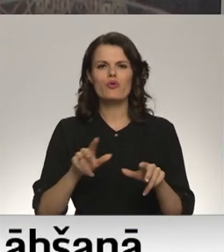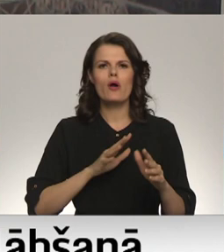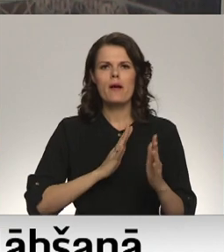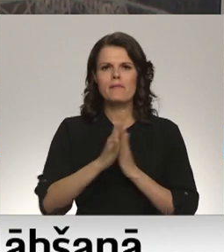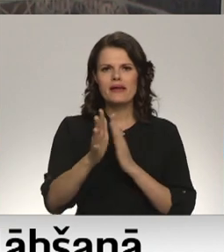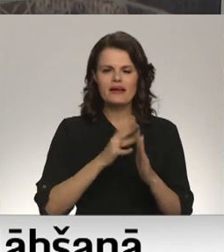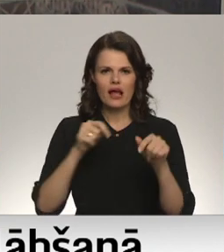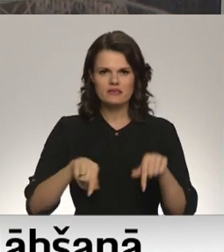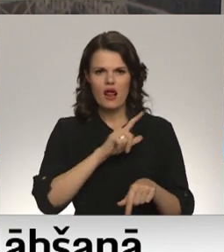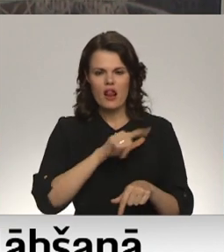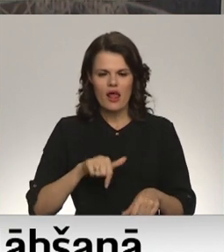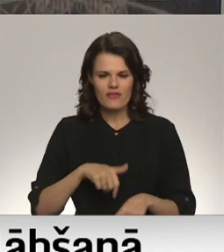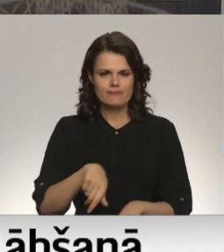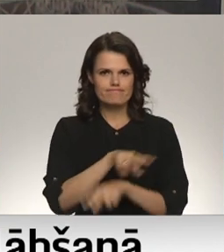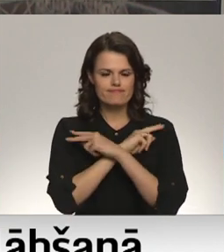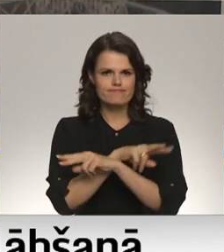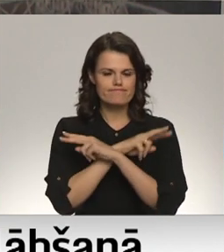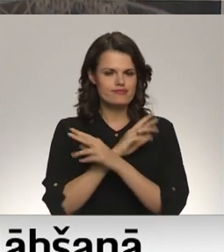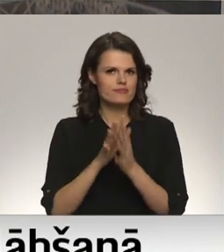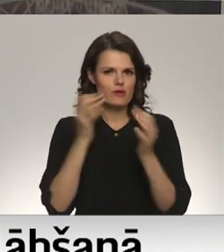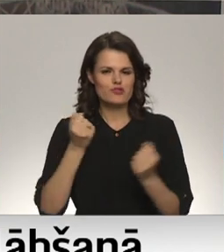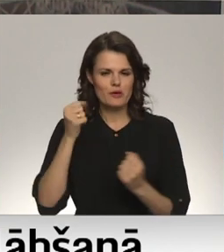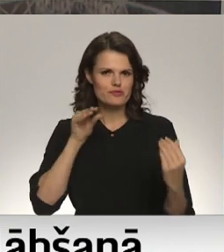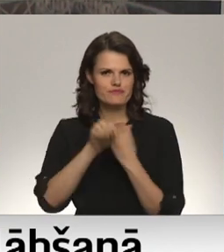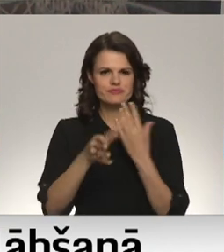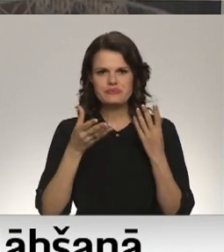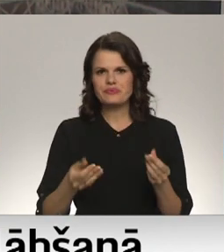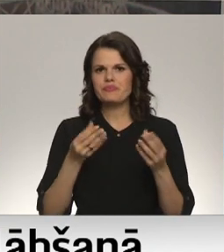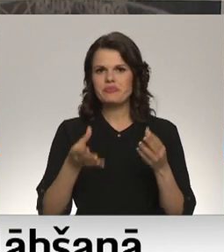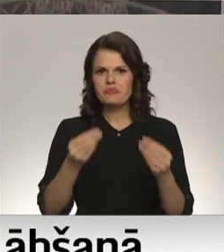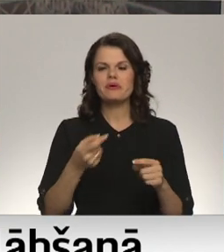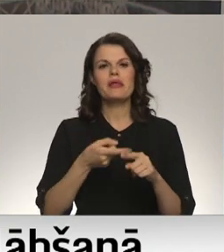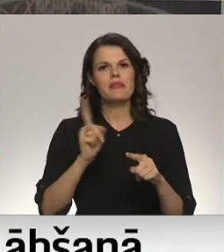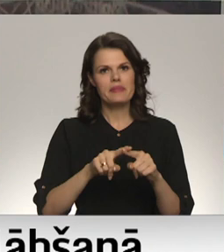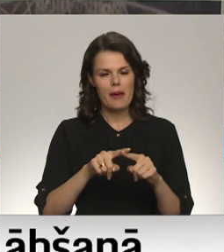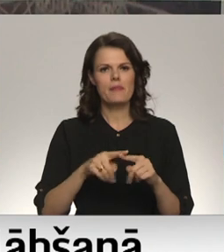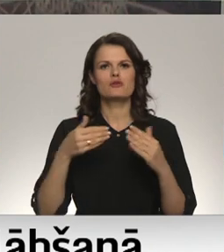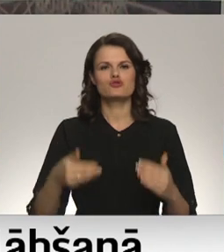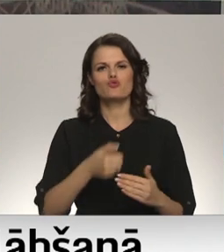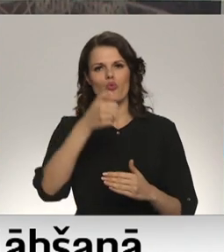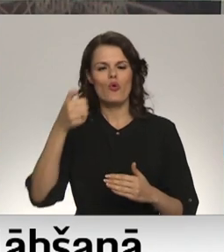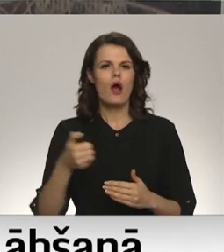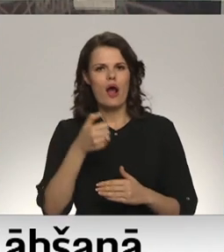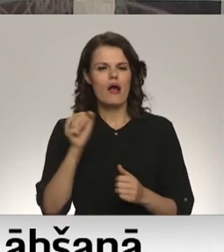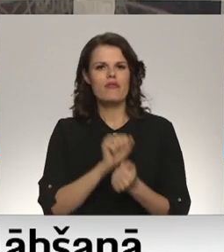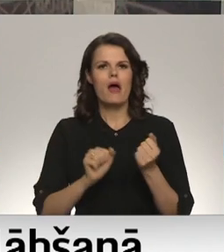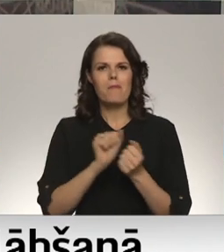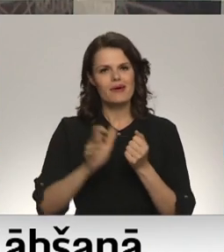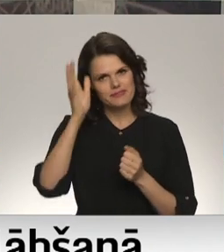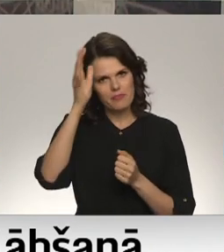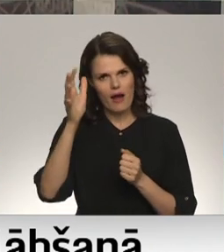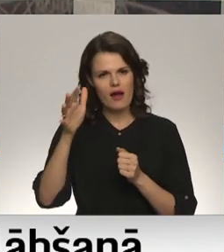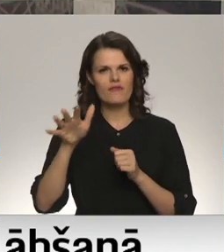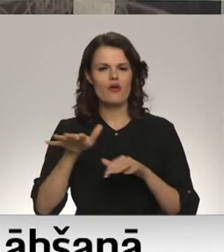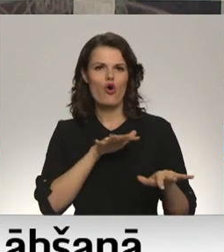liels skaits šo abinieku. Tāpēc šogad dabas aizsardzības pārvalde izteno kampaņu Misija krūpis izglāba princi.